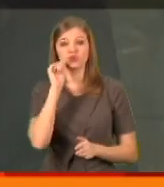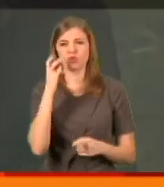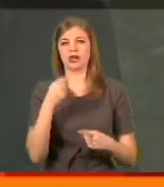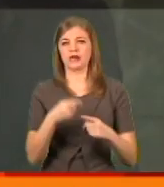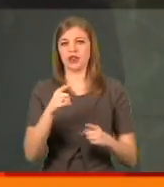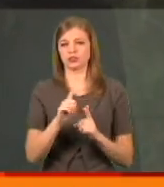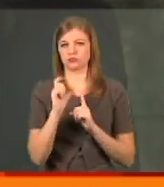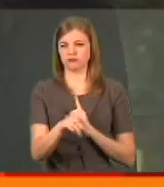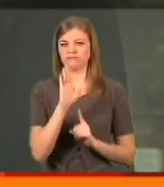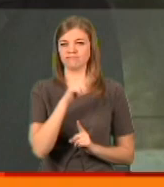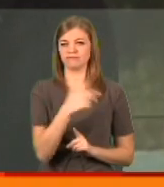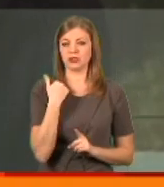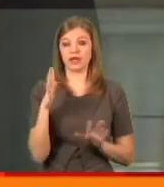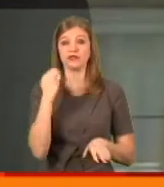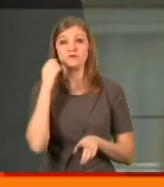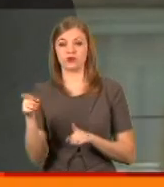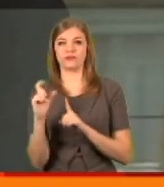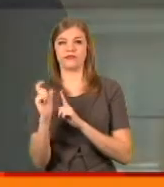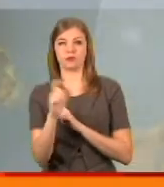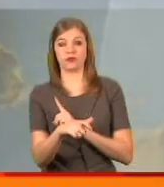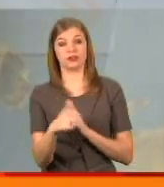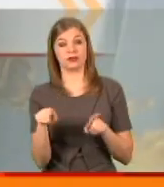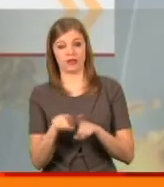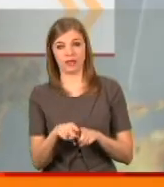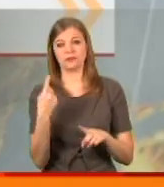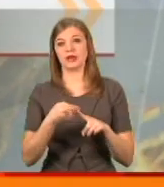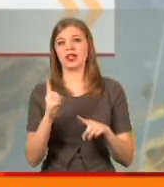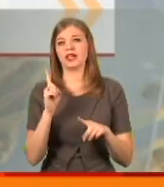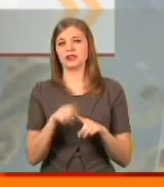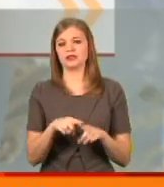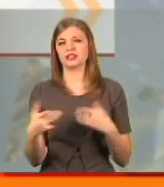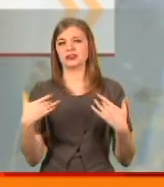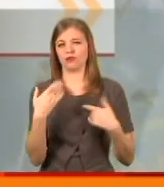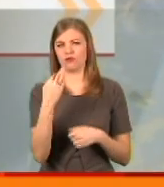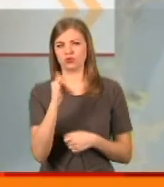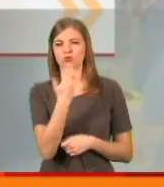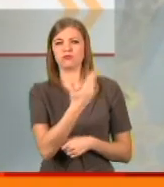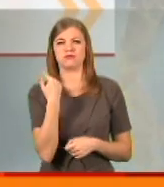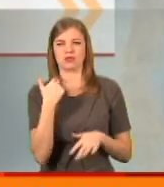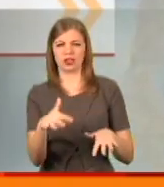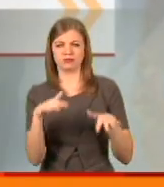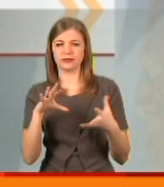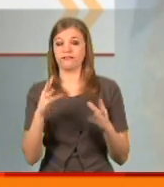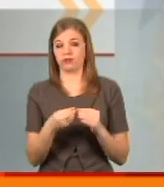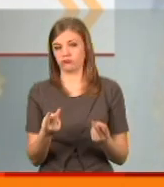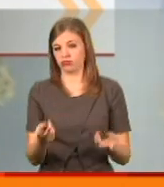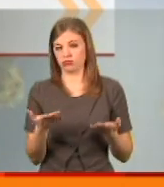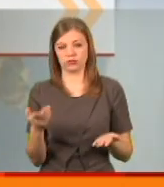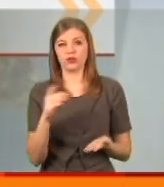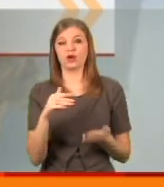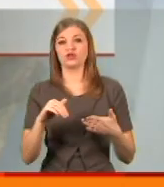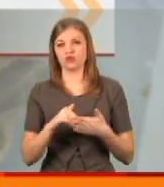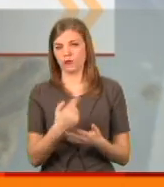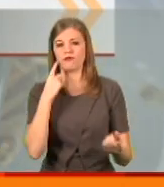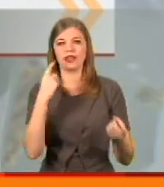різку заяву Терези Мей у Москві відповіли ось так. Це циркове шоу в британському парламенті. Висновок очевидний.